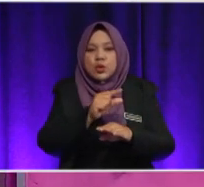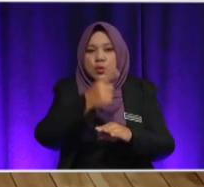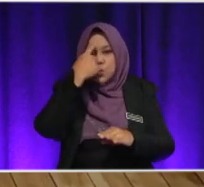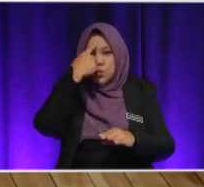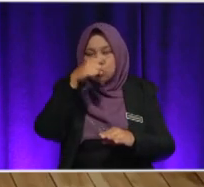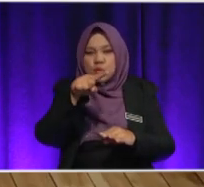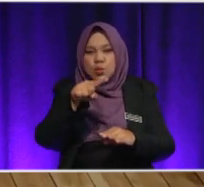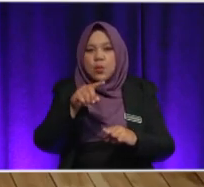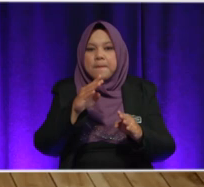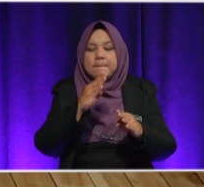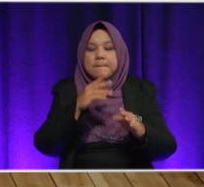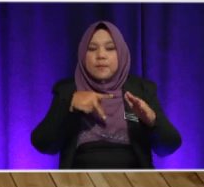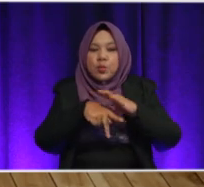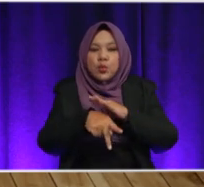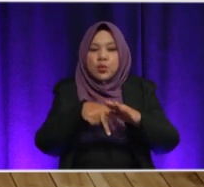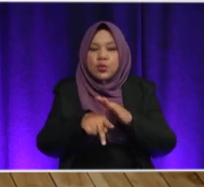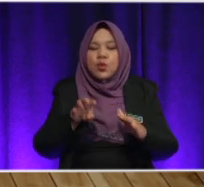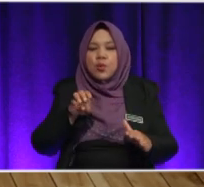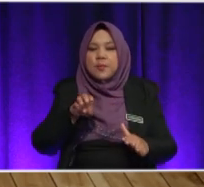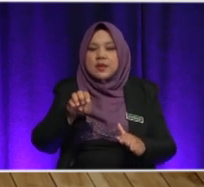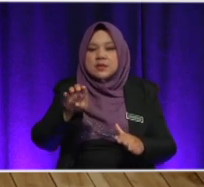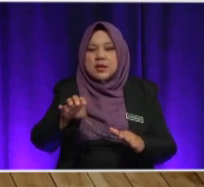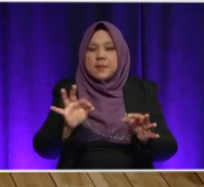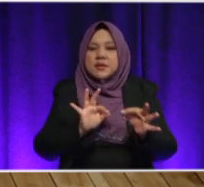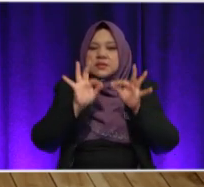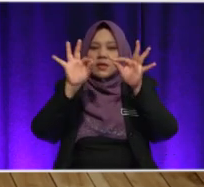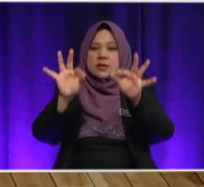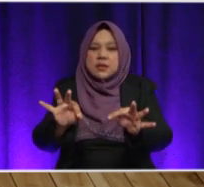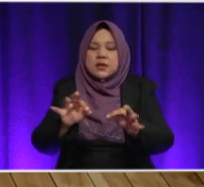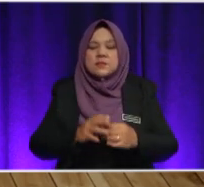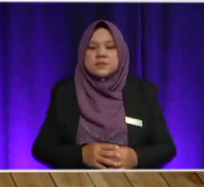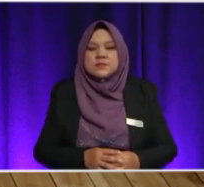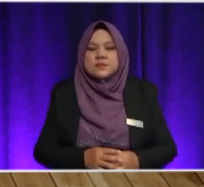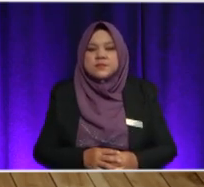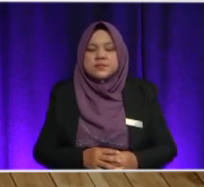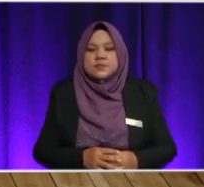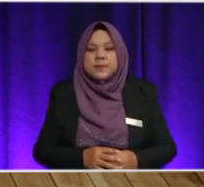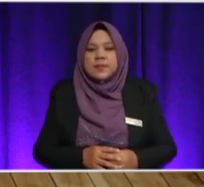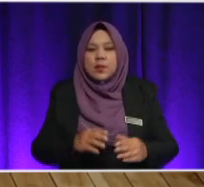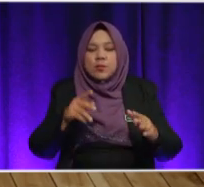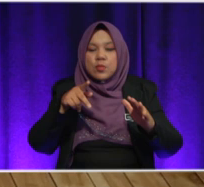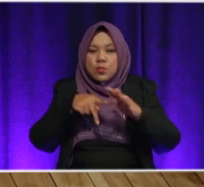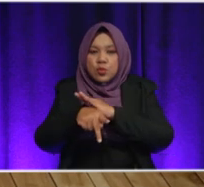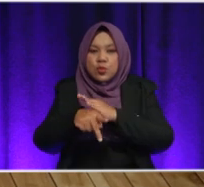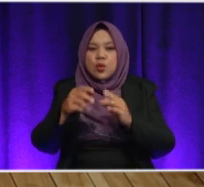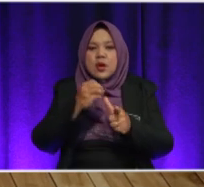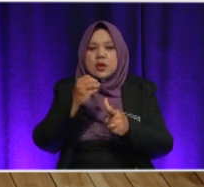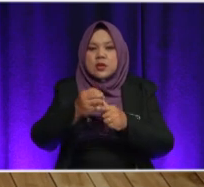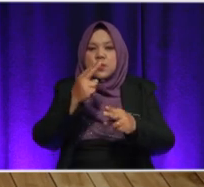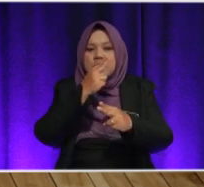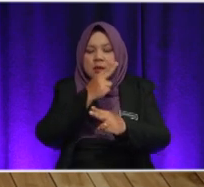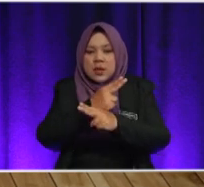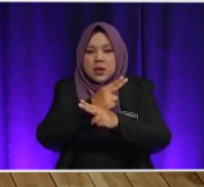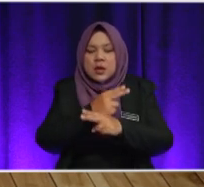atau menghalang pertumbuhan bakteri yang bercangkir membunuh atau menghalang yang